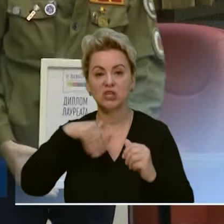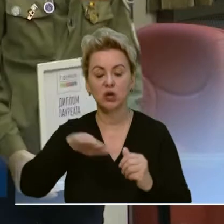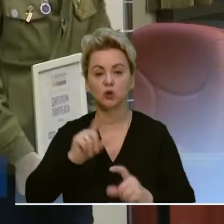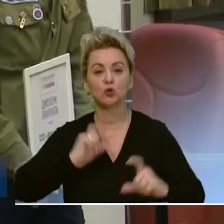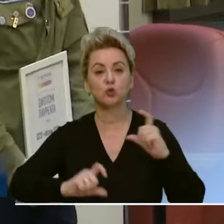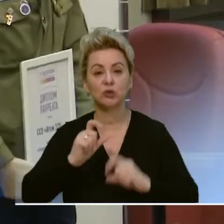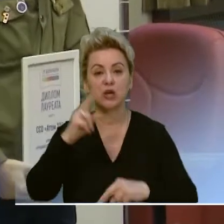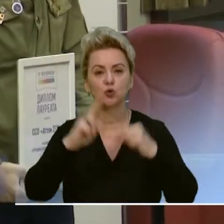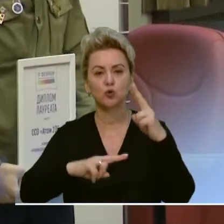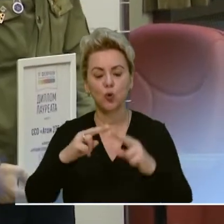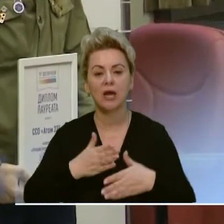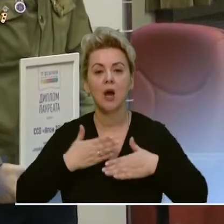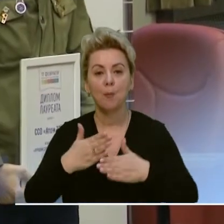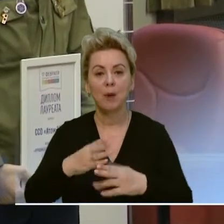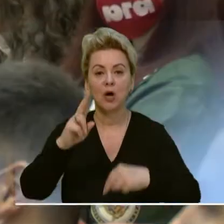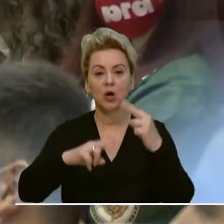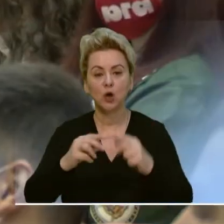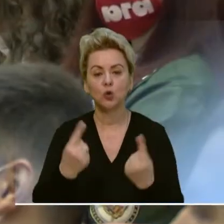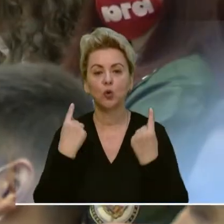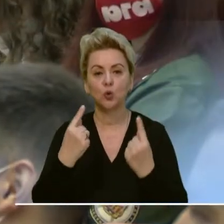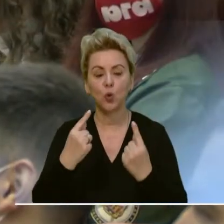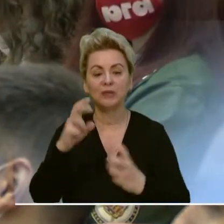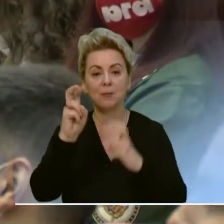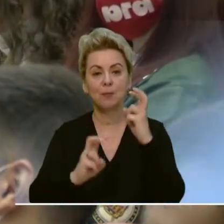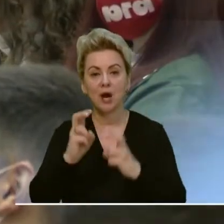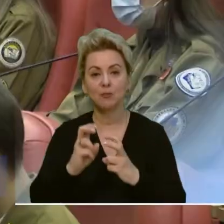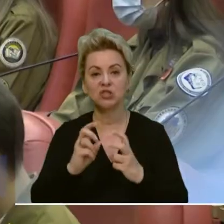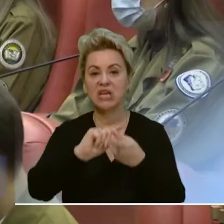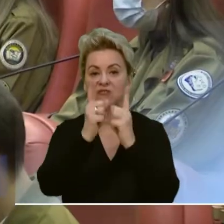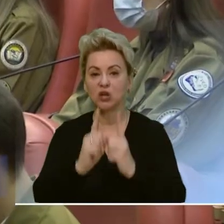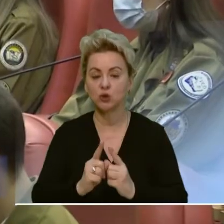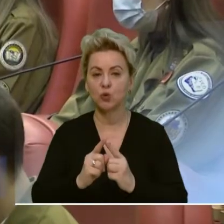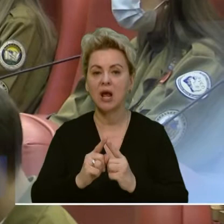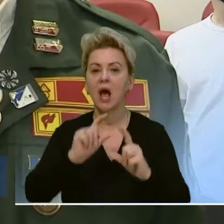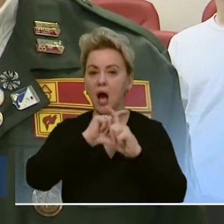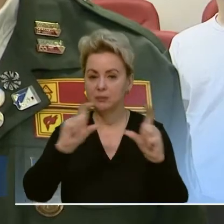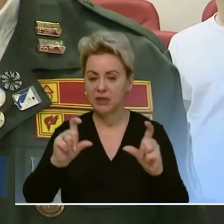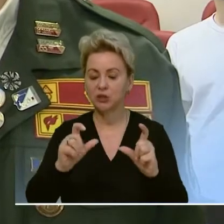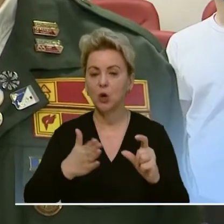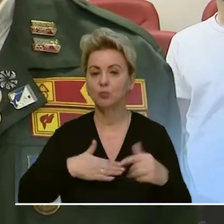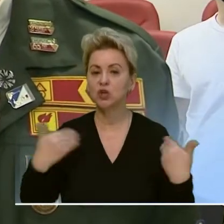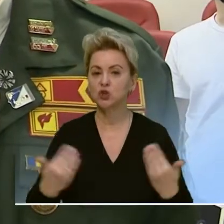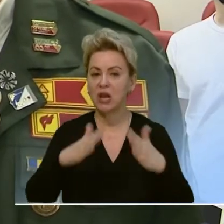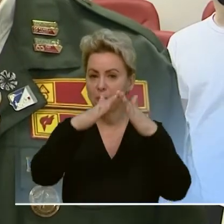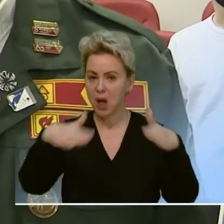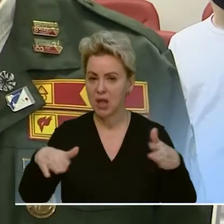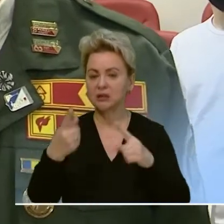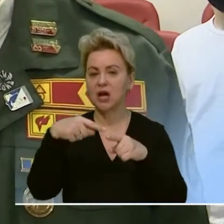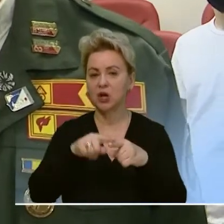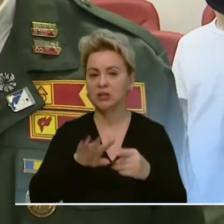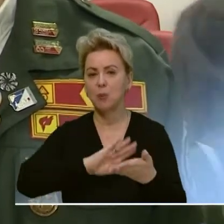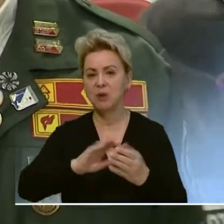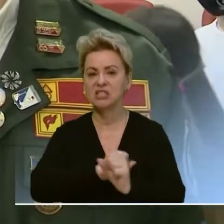всероссийской студенческой стройке. Помогали возводить крупные промышленные и инфраструктурные объекты. Мы жили в палатках, это